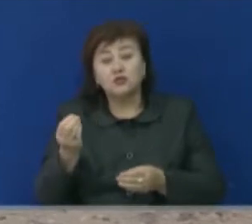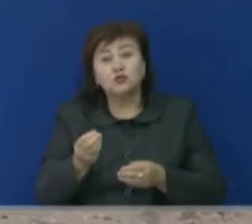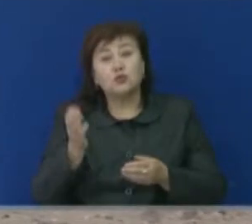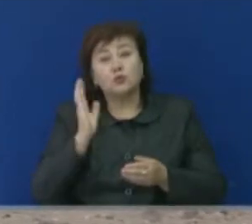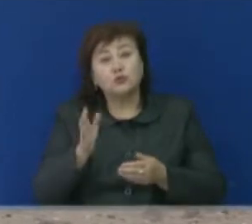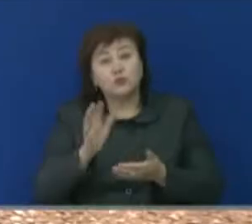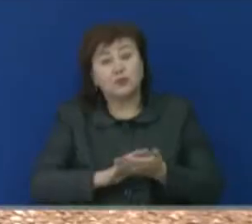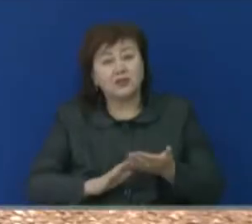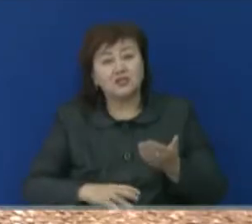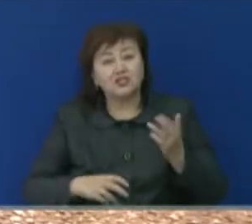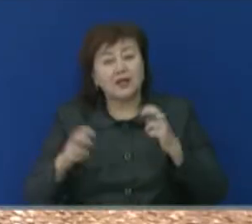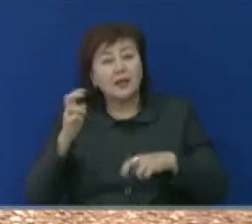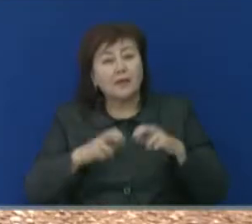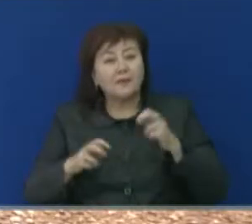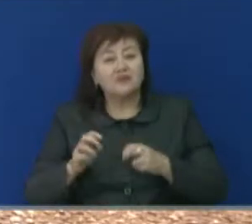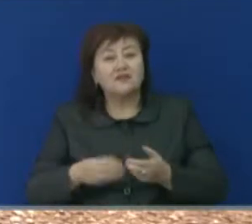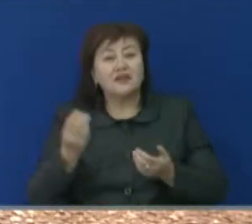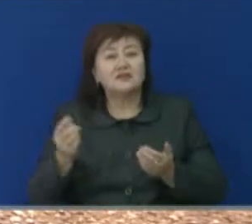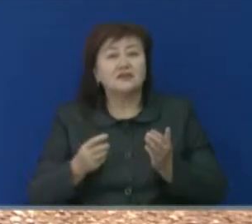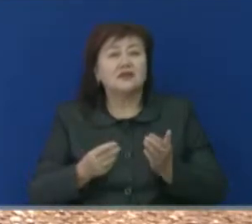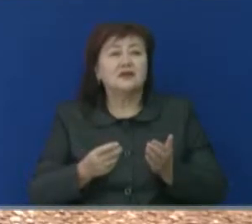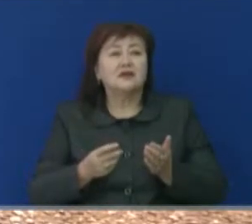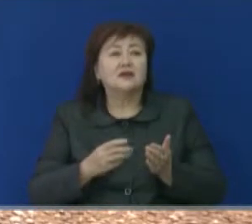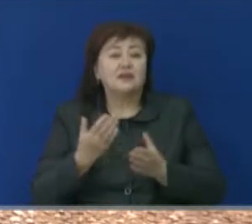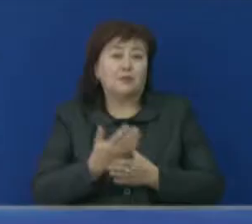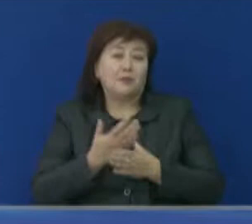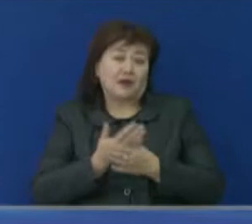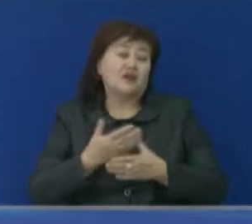етеді. Аслан Ертісбаев, Елжан Мағзумов, Семей телеарнасы.